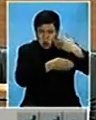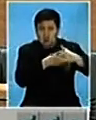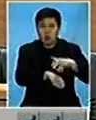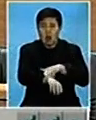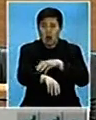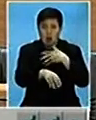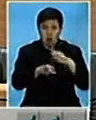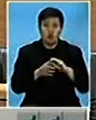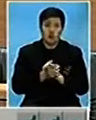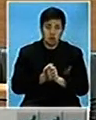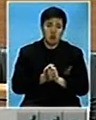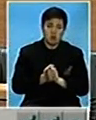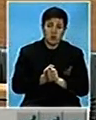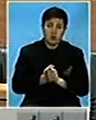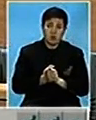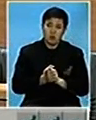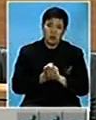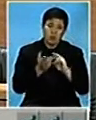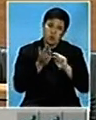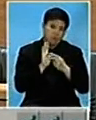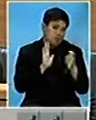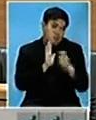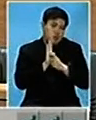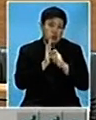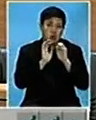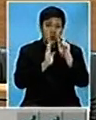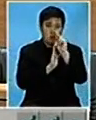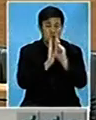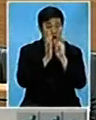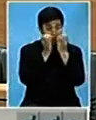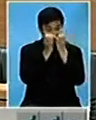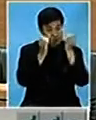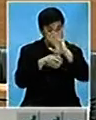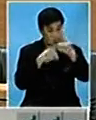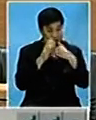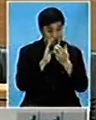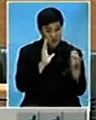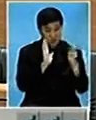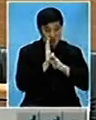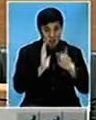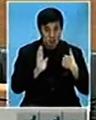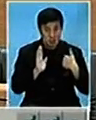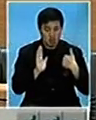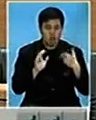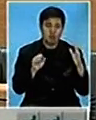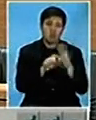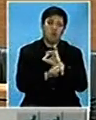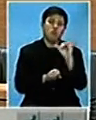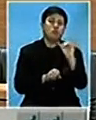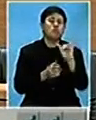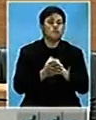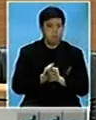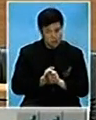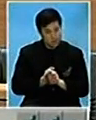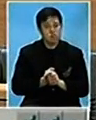สิ่งเหล่านี้ไม่ได้บัญญัติไว้ในรัฐธรรมนูญทั้งหมดเพราะฉะนั้นคำถามก็คือว่